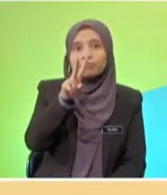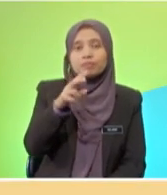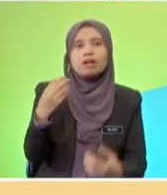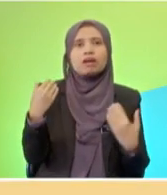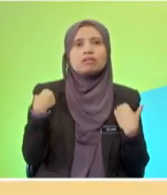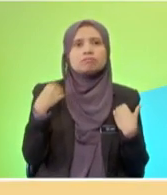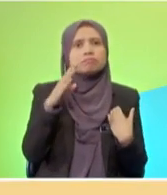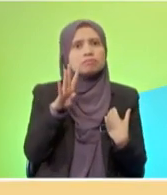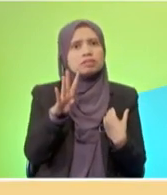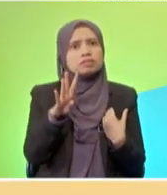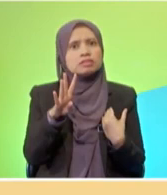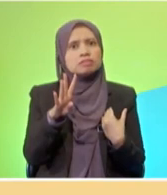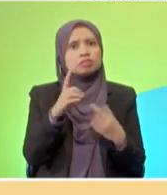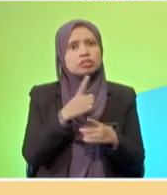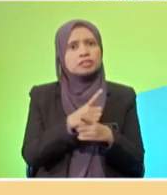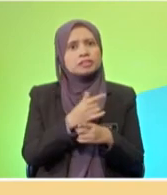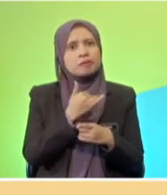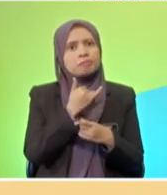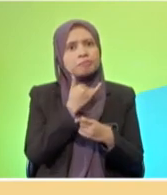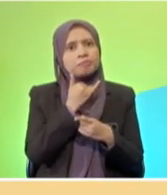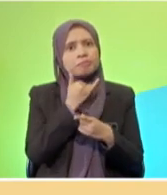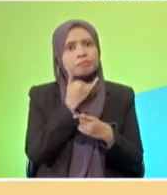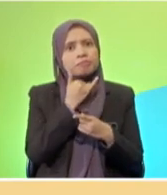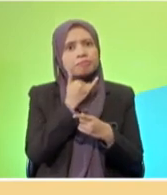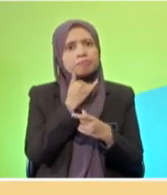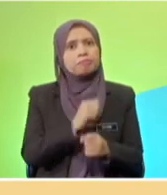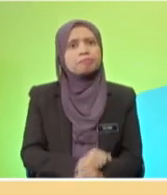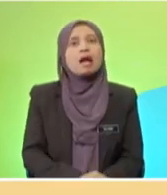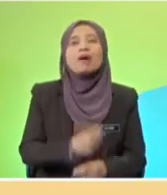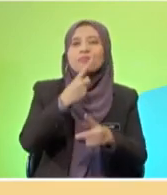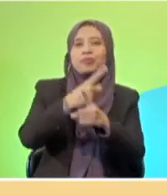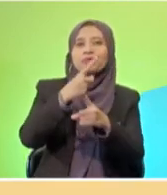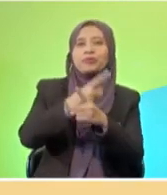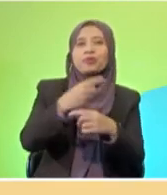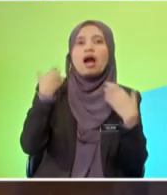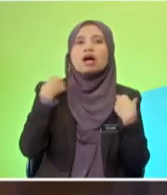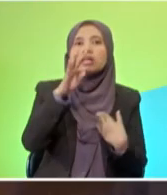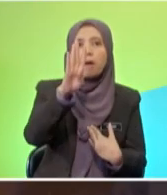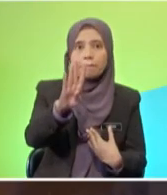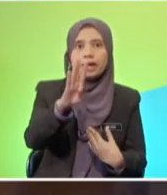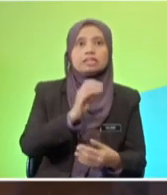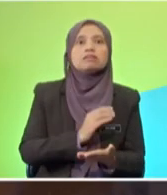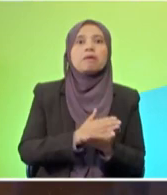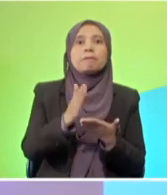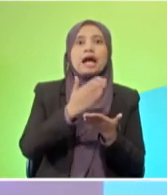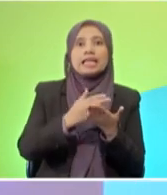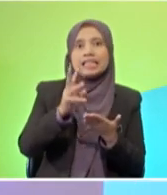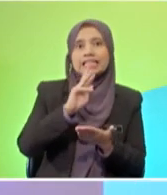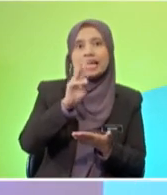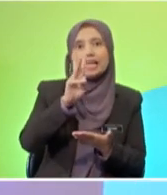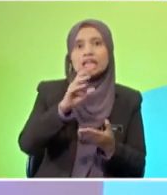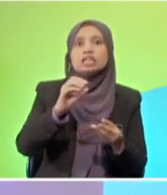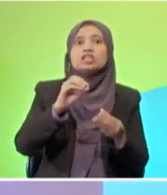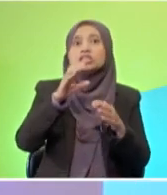4 Oke kita tengok betul ada empat oke apa dua